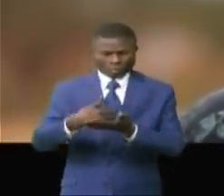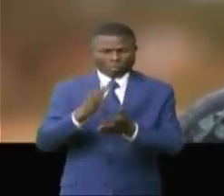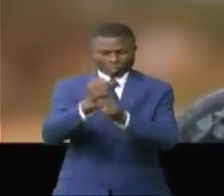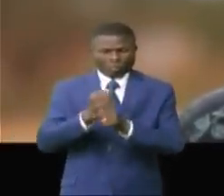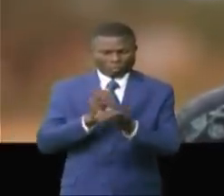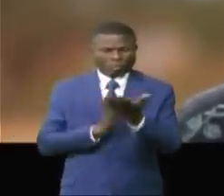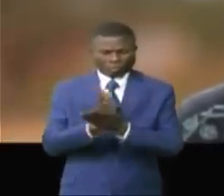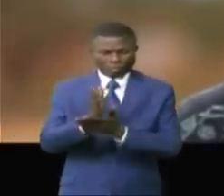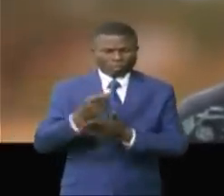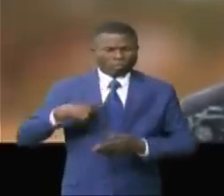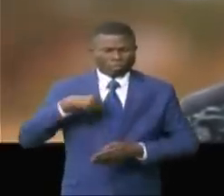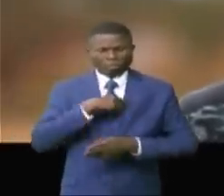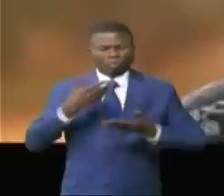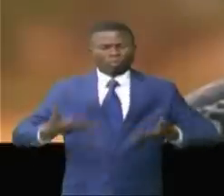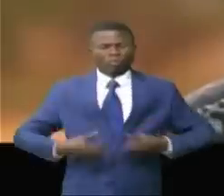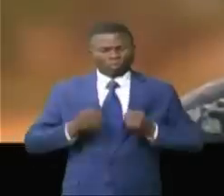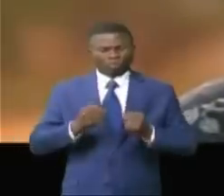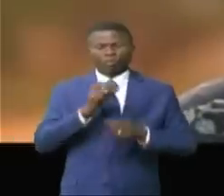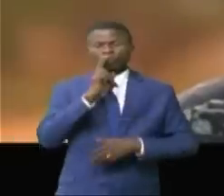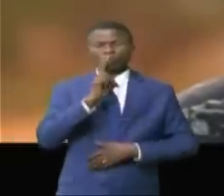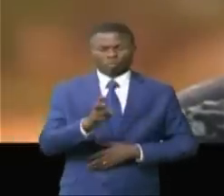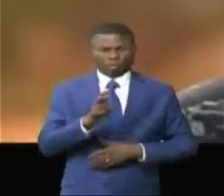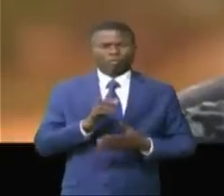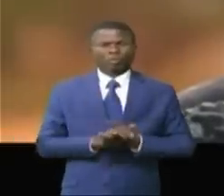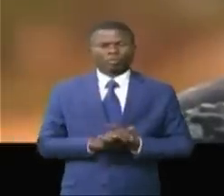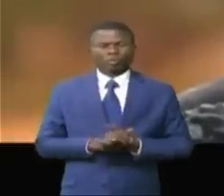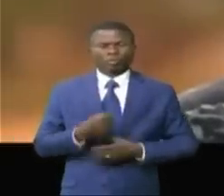sommes vraiment heureux.